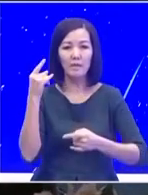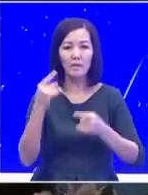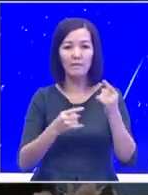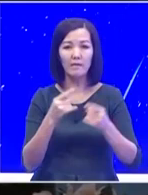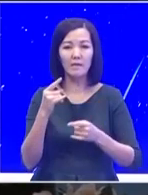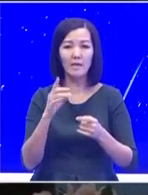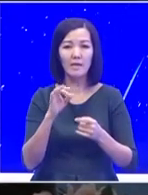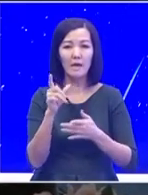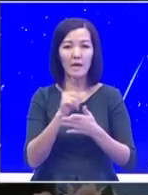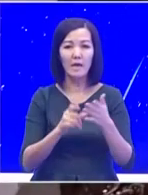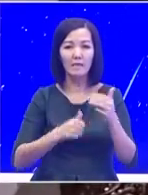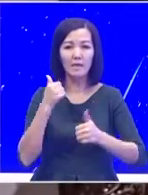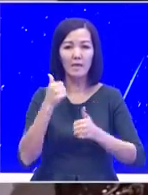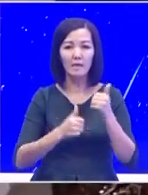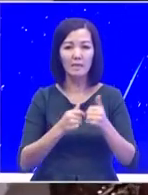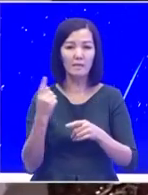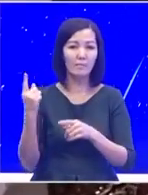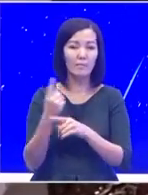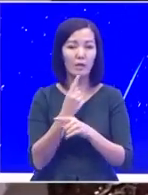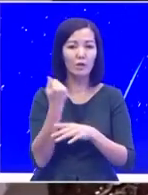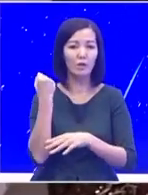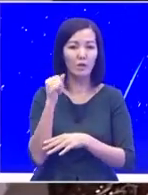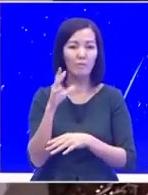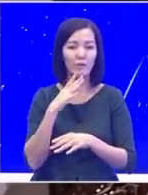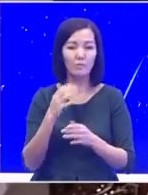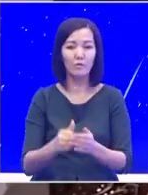телевизиялық ақындар айтысы байқауының алғашқы лауреаты.